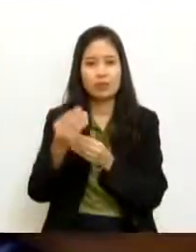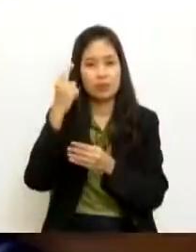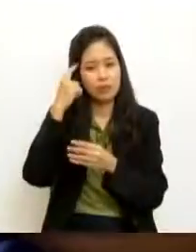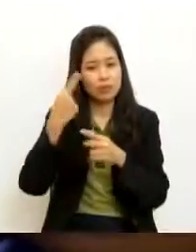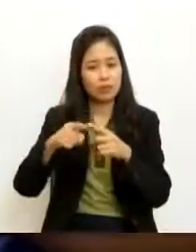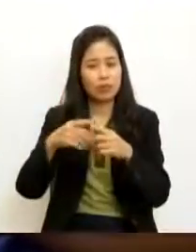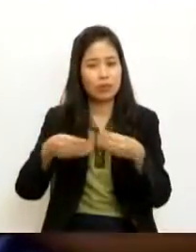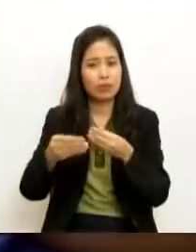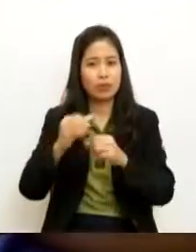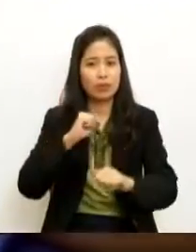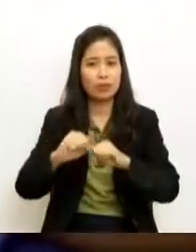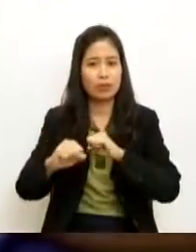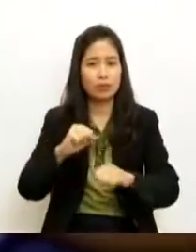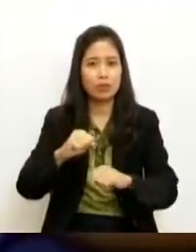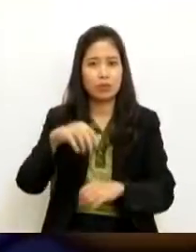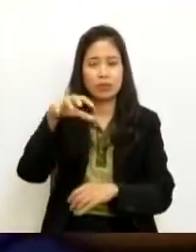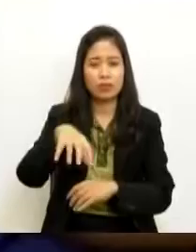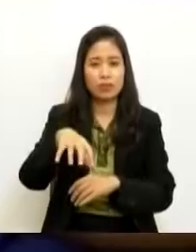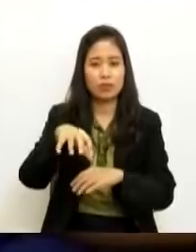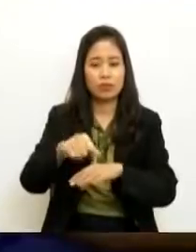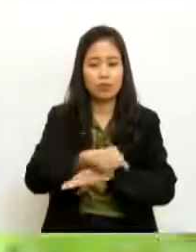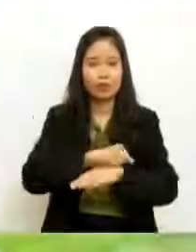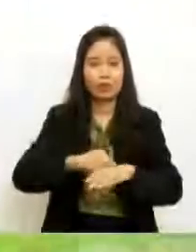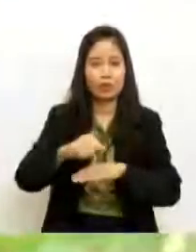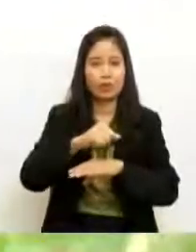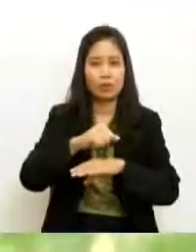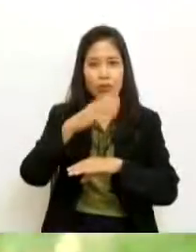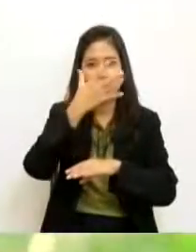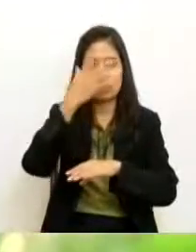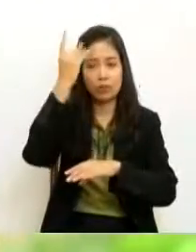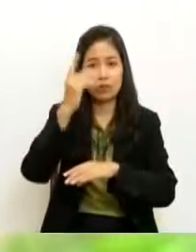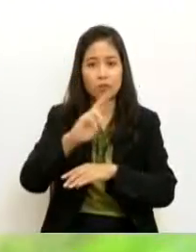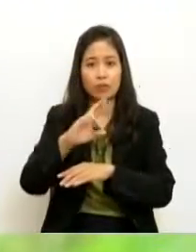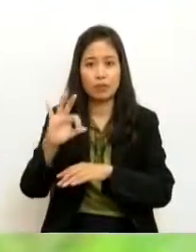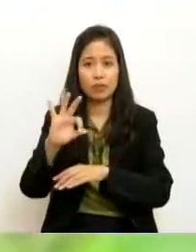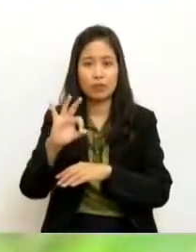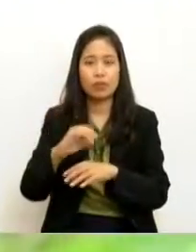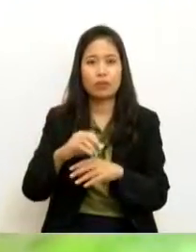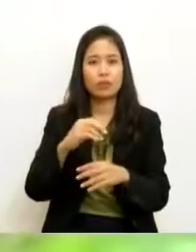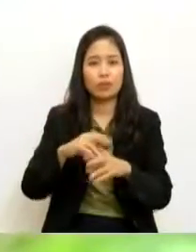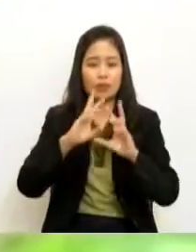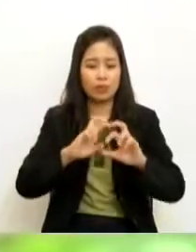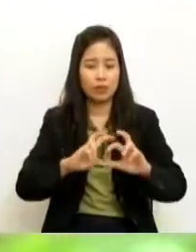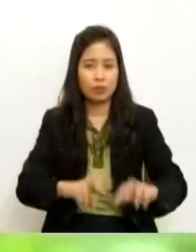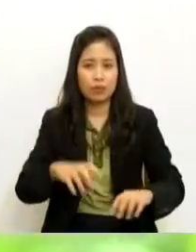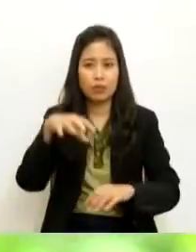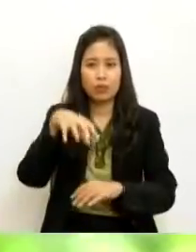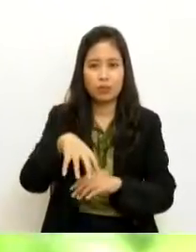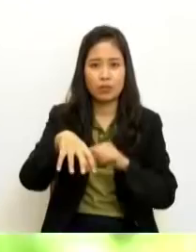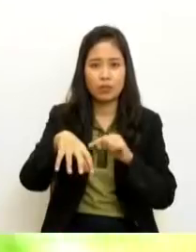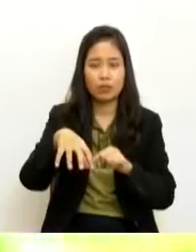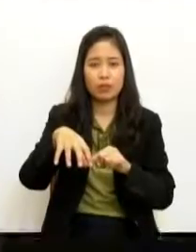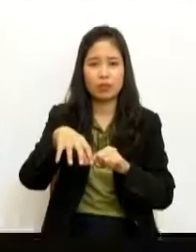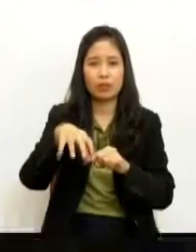นโดยใช้ศูนย์สวนสมเด็จพระนางเจ้าสิริกิติ์10ศูนย์ศึกษาธรรมชาติและสัตว์ป่าของกรมอุทยานแห่งช